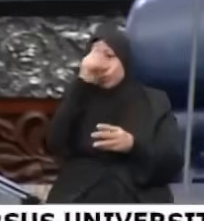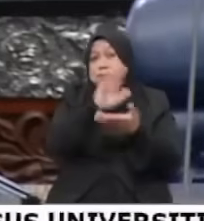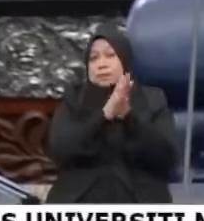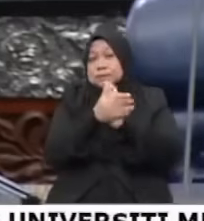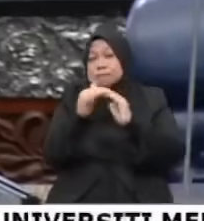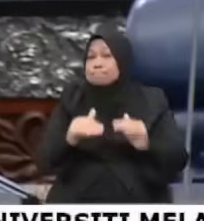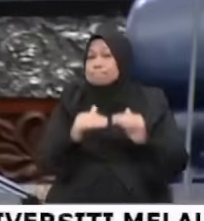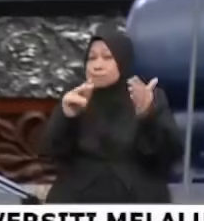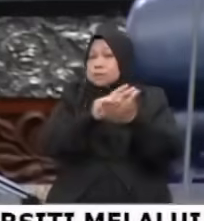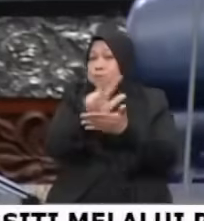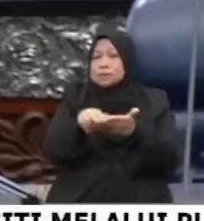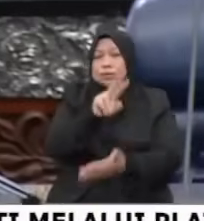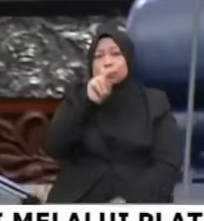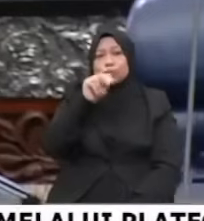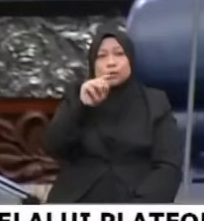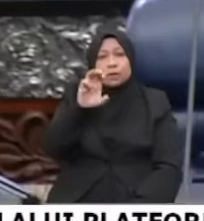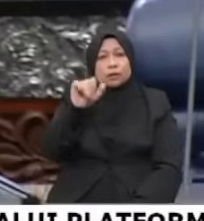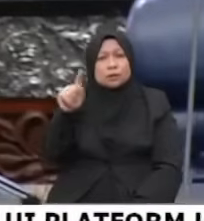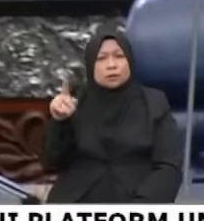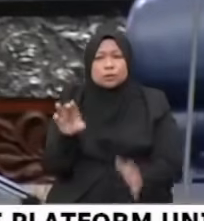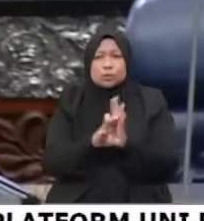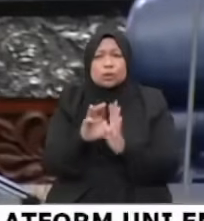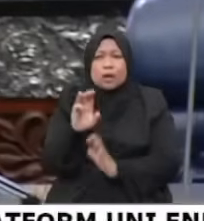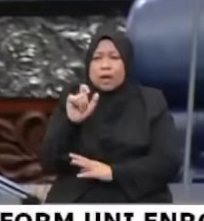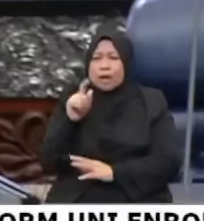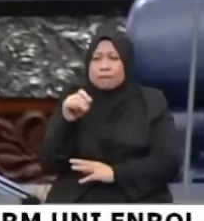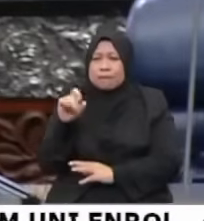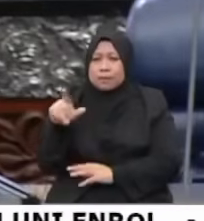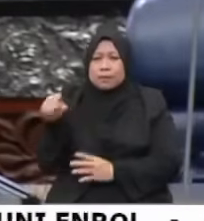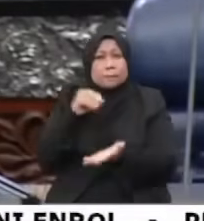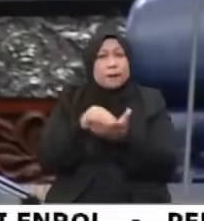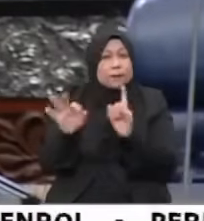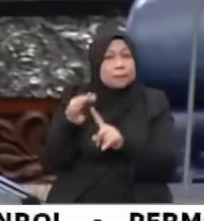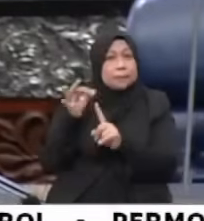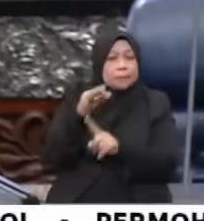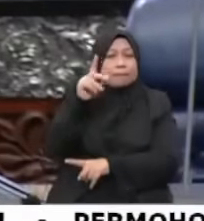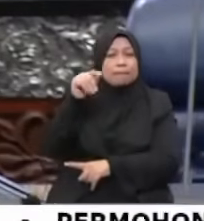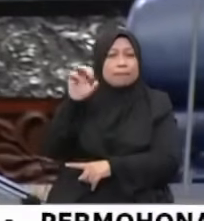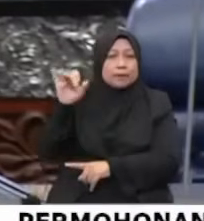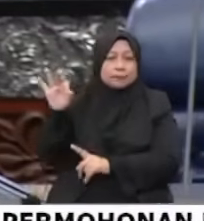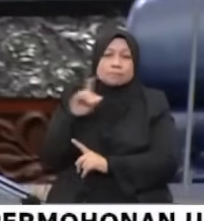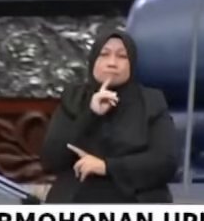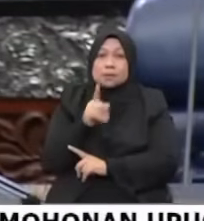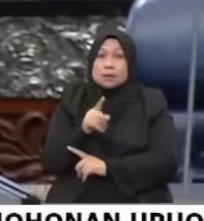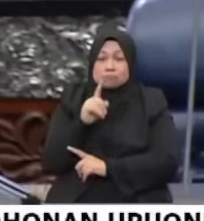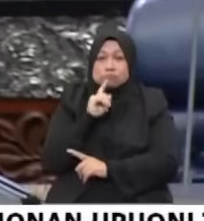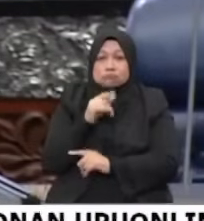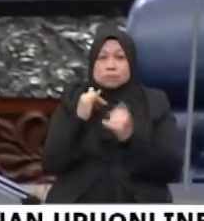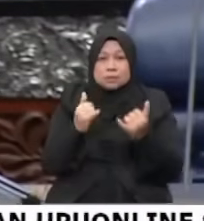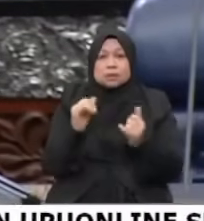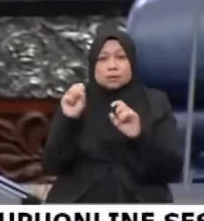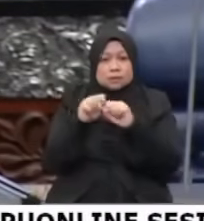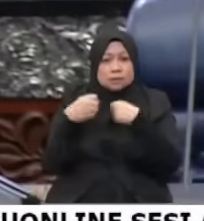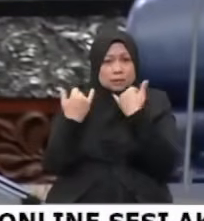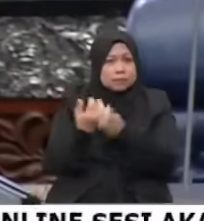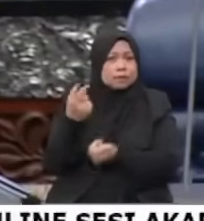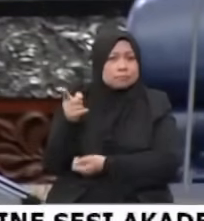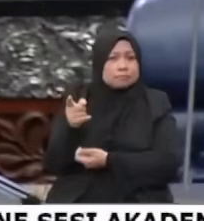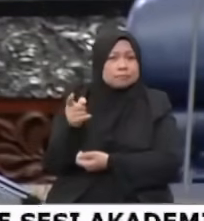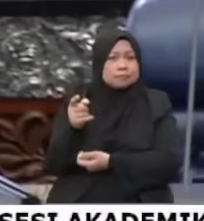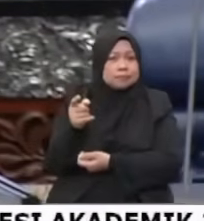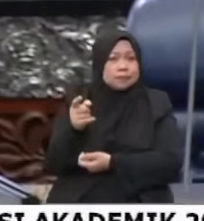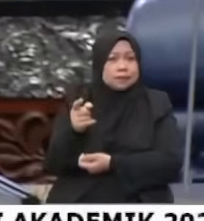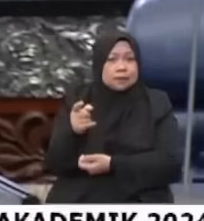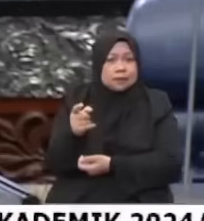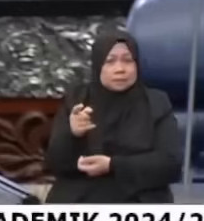status Syarikat Unicorn misalnya syarikatinix berpakalan di pulau Pinang saya difahamkan Syarikat itu sedang